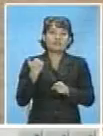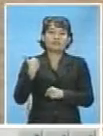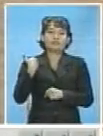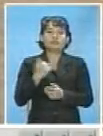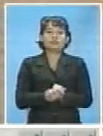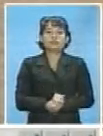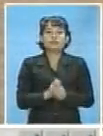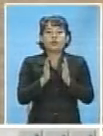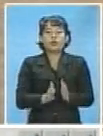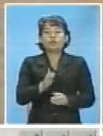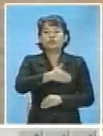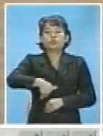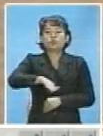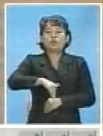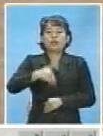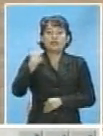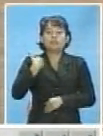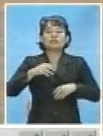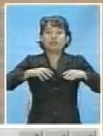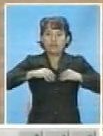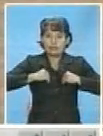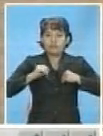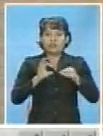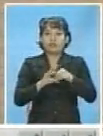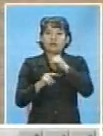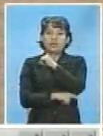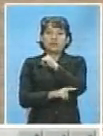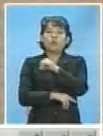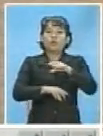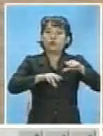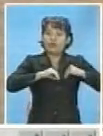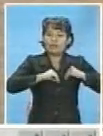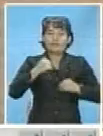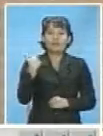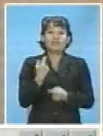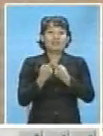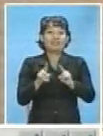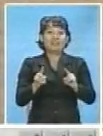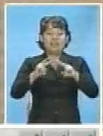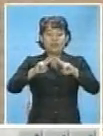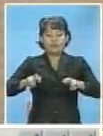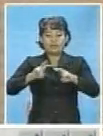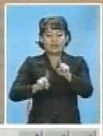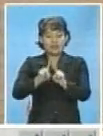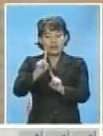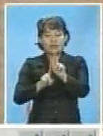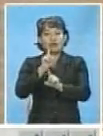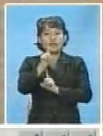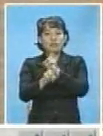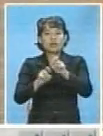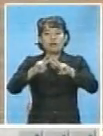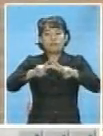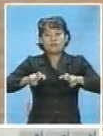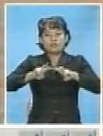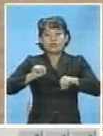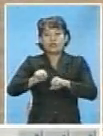ไม่น้อยที่ยอมรับได้ในเรื่องการทุจริตท่านประธานครับผลวิจัยเชิงสำรวจครั้งล่าสุดเมื่อกลางเดือนกร